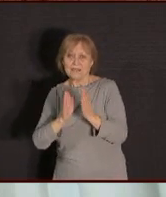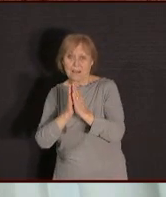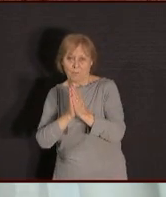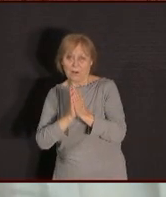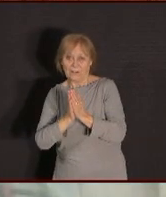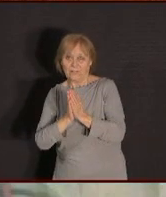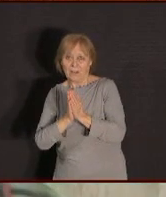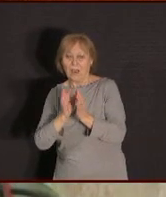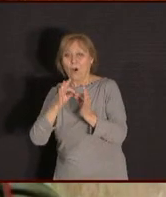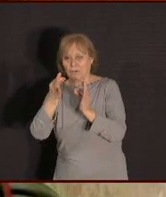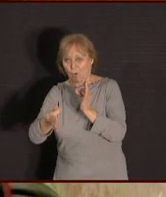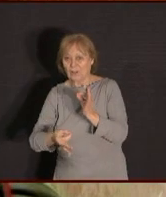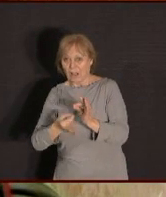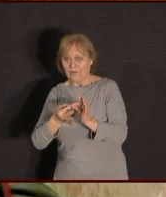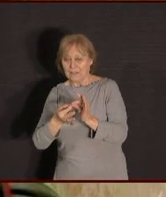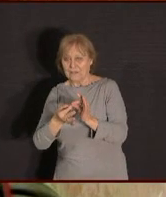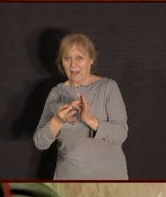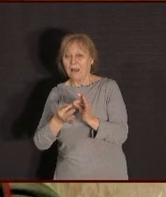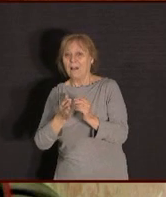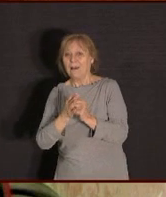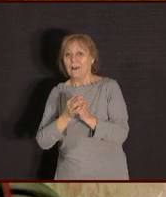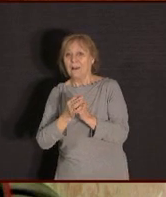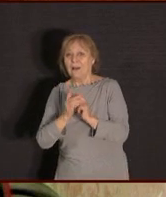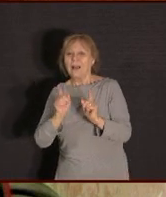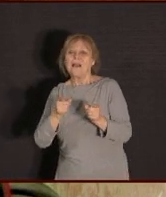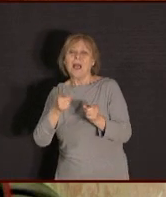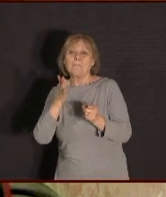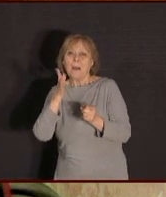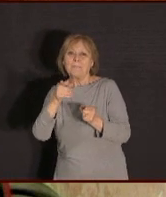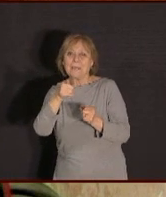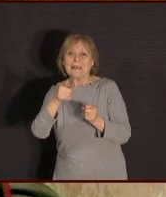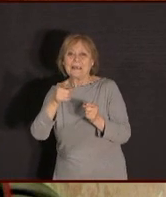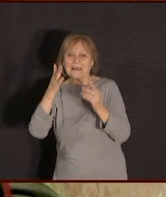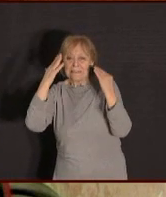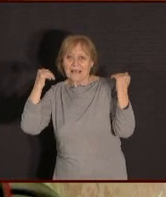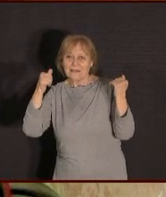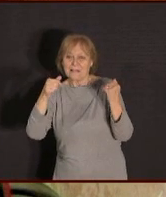Sveto Mašo. Kaj bi pa sestra Helena dejali Jezusu, če bi ga sedaj